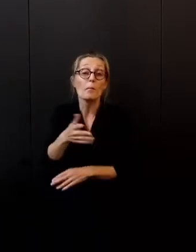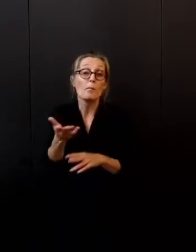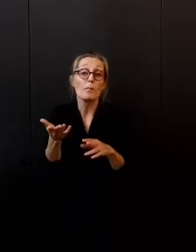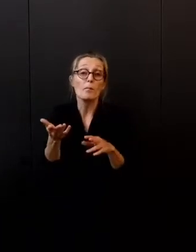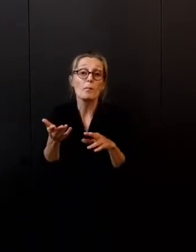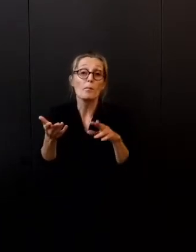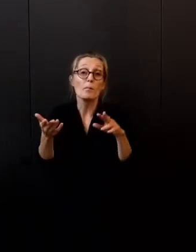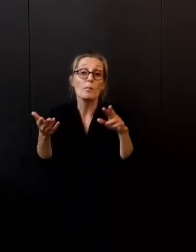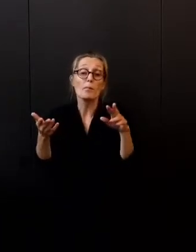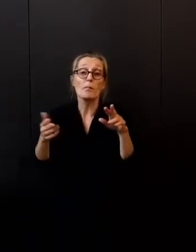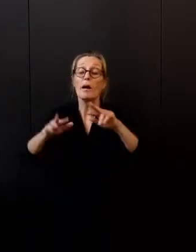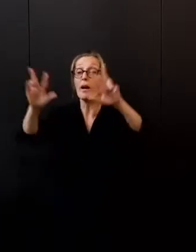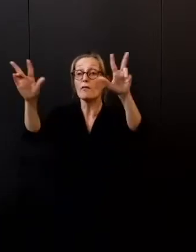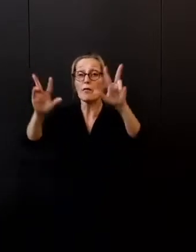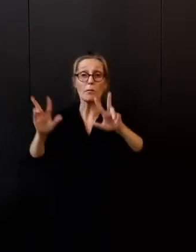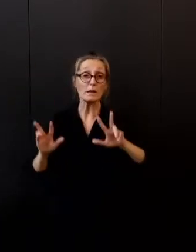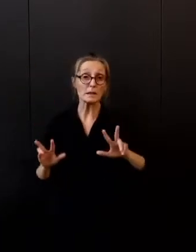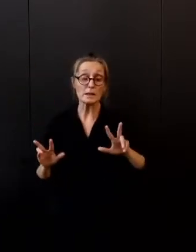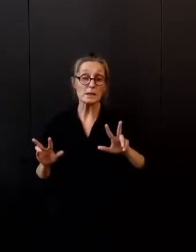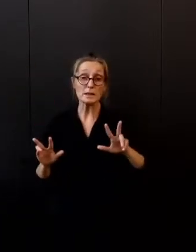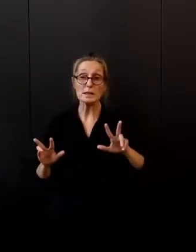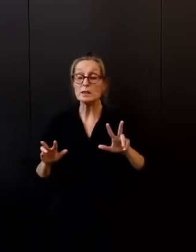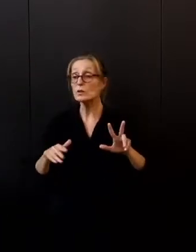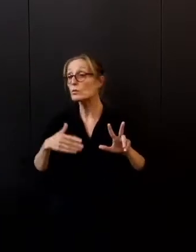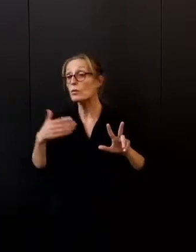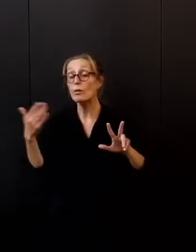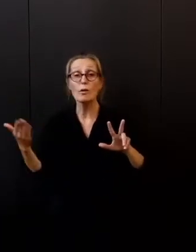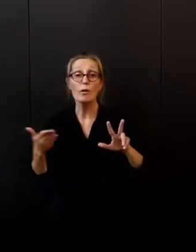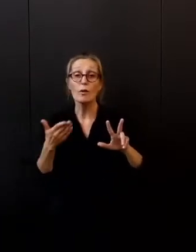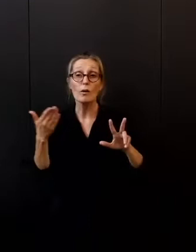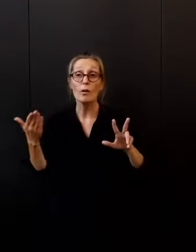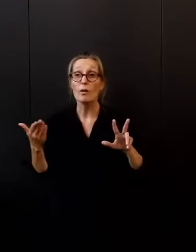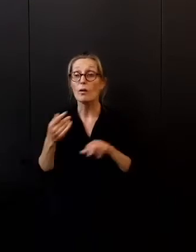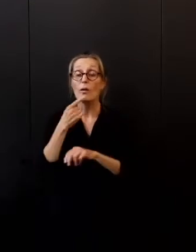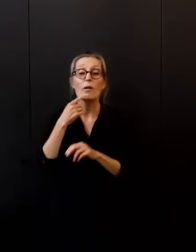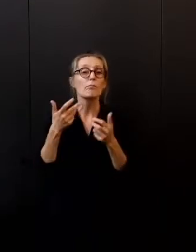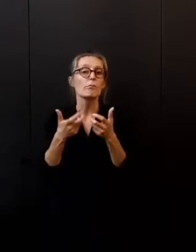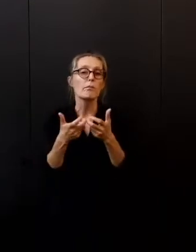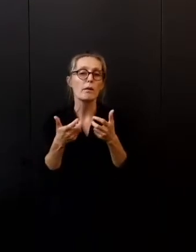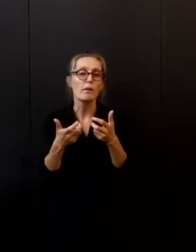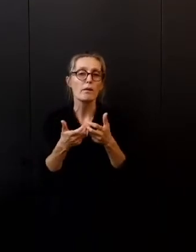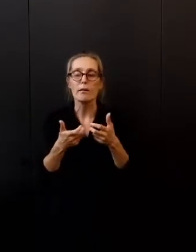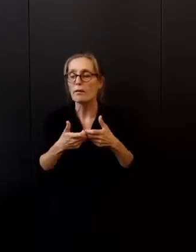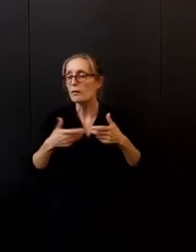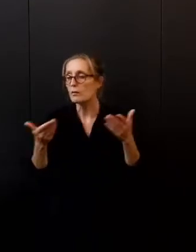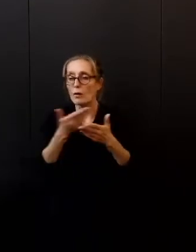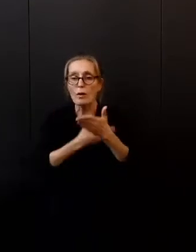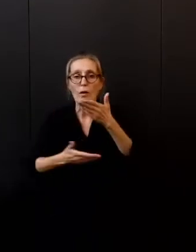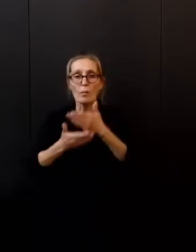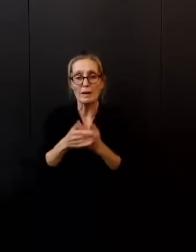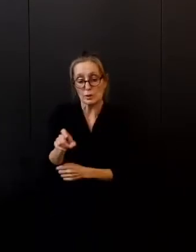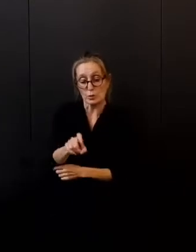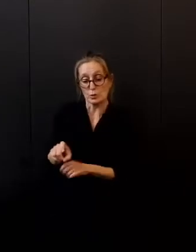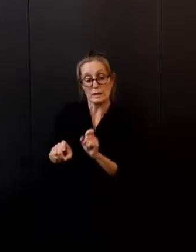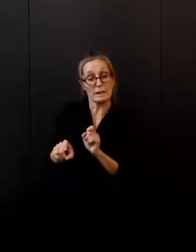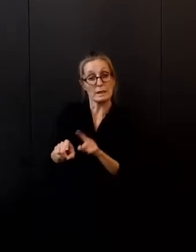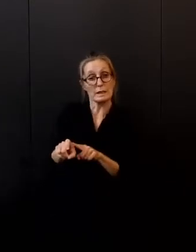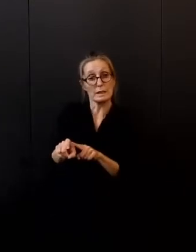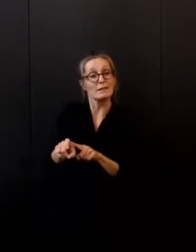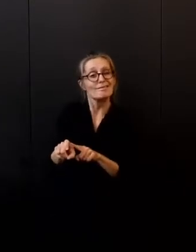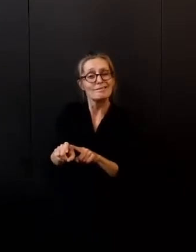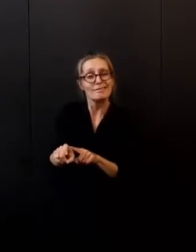de l'informatique. Ça peut aller du remplacement de la souris